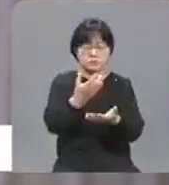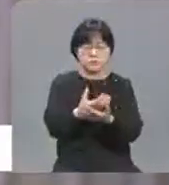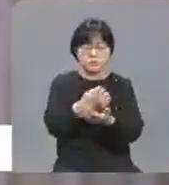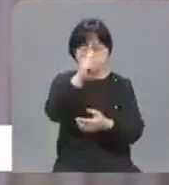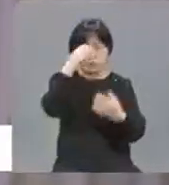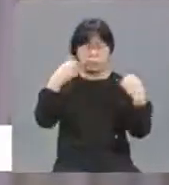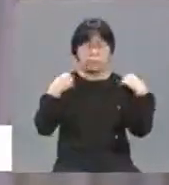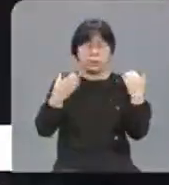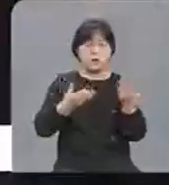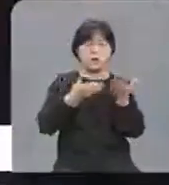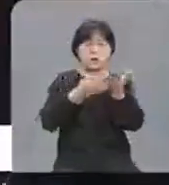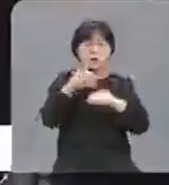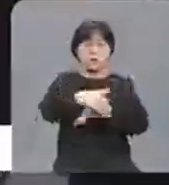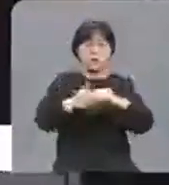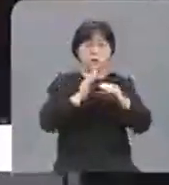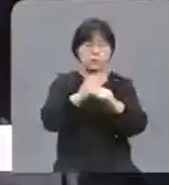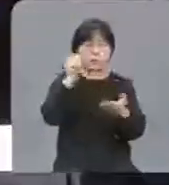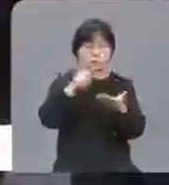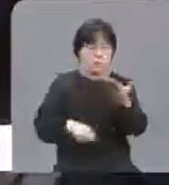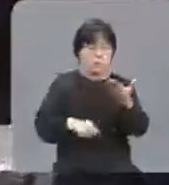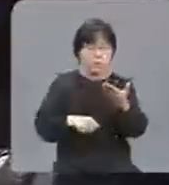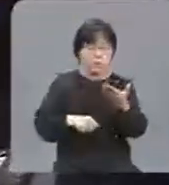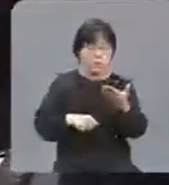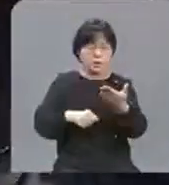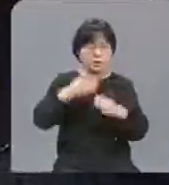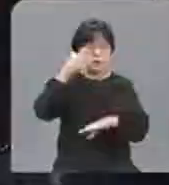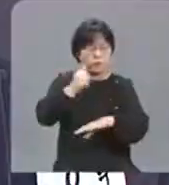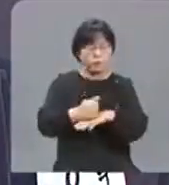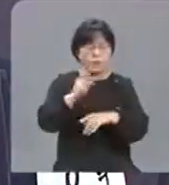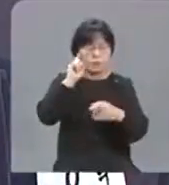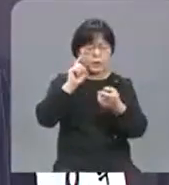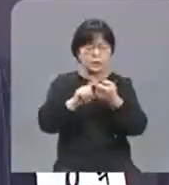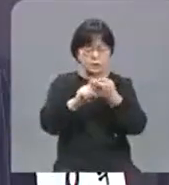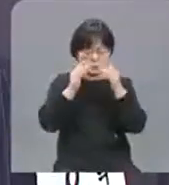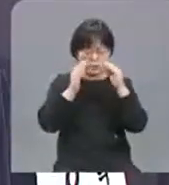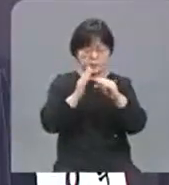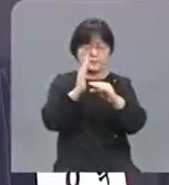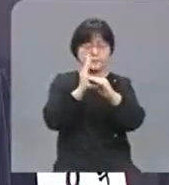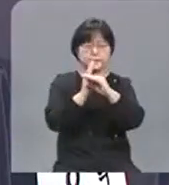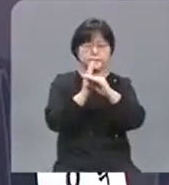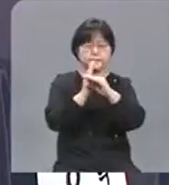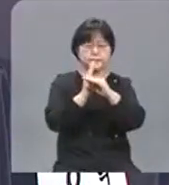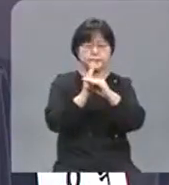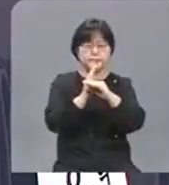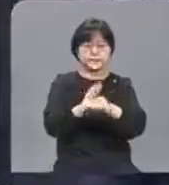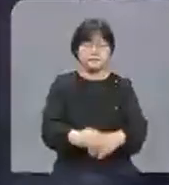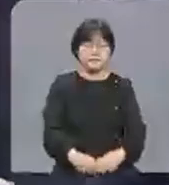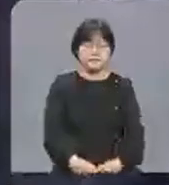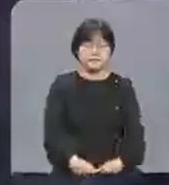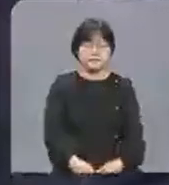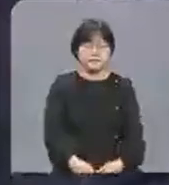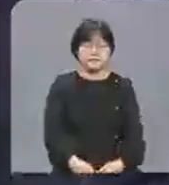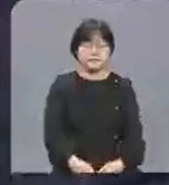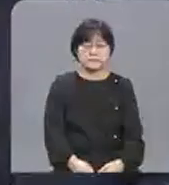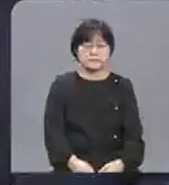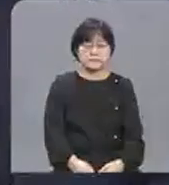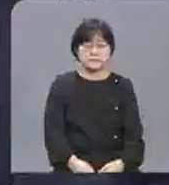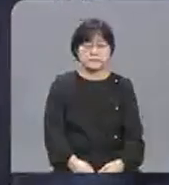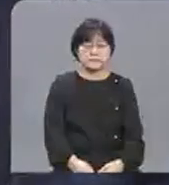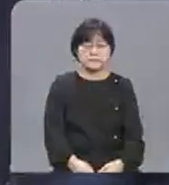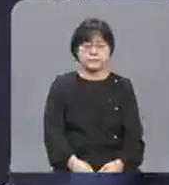제출할 예정이어서 통과 여부가 박물관 건립에 변수가 될 것으로 보입니다 KBS 뉴스